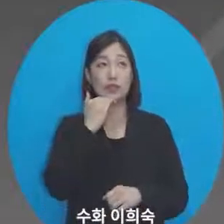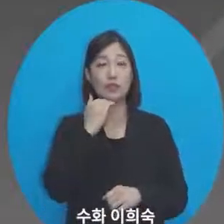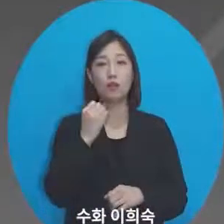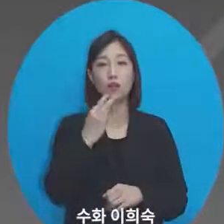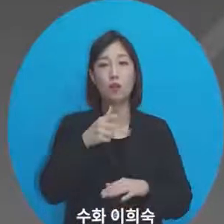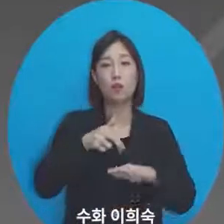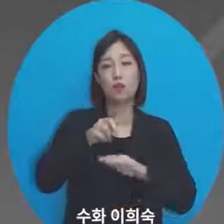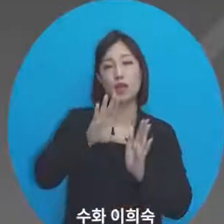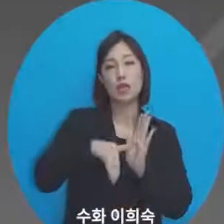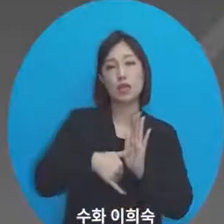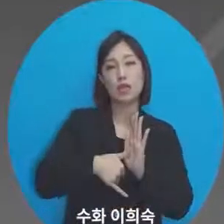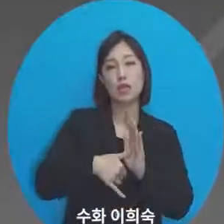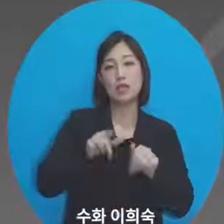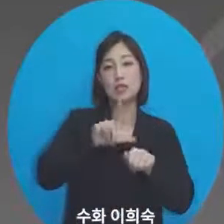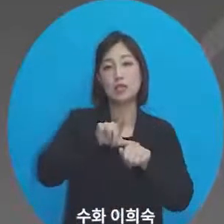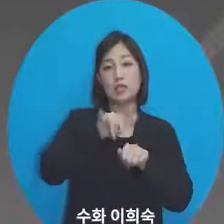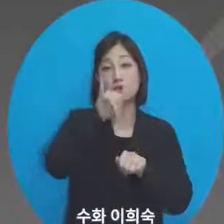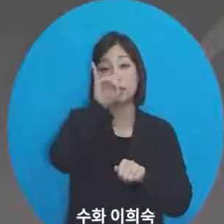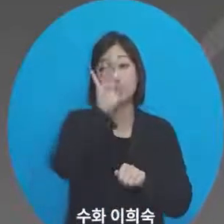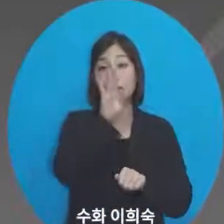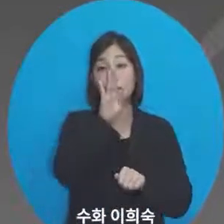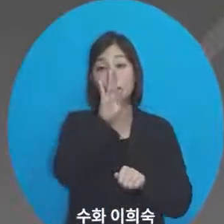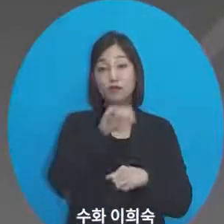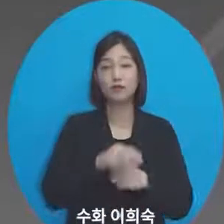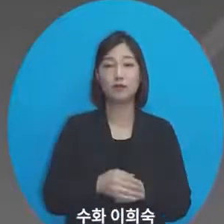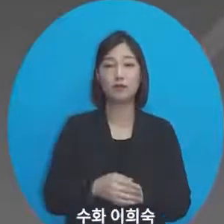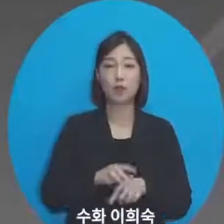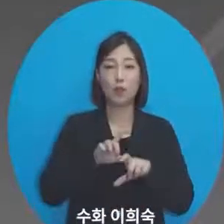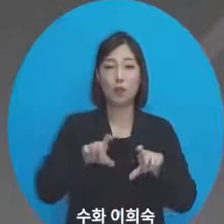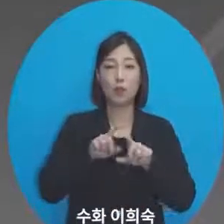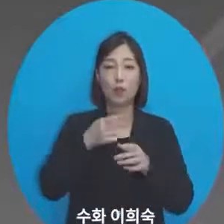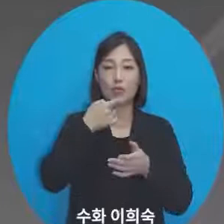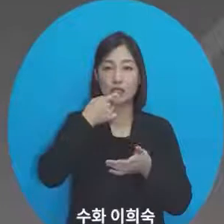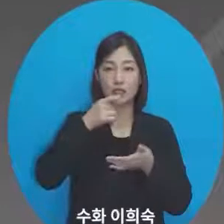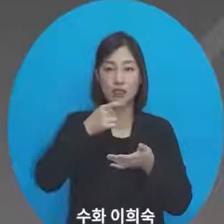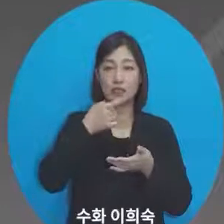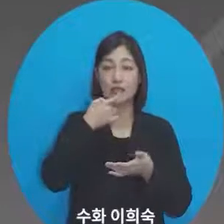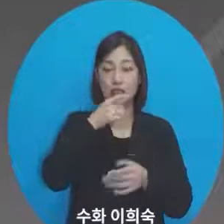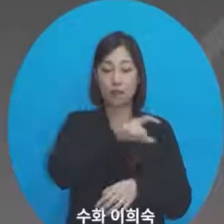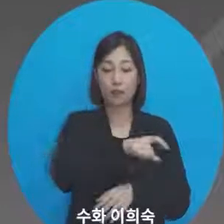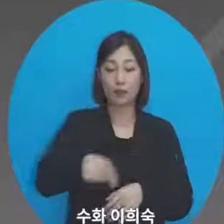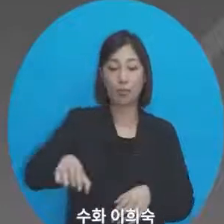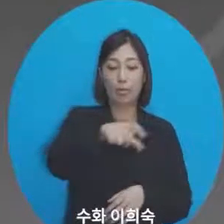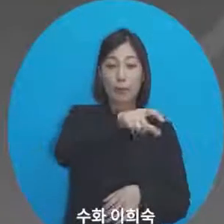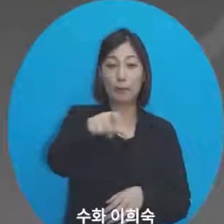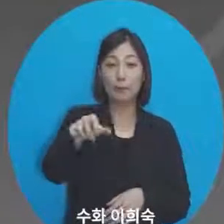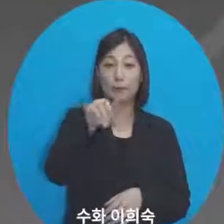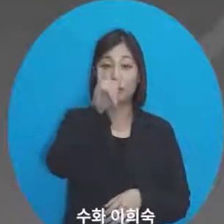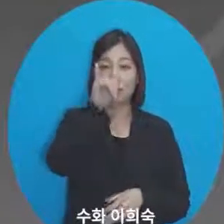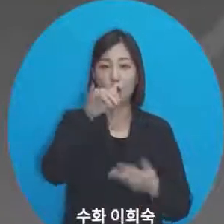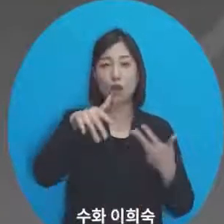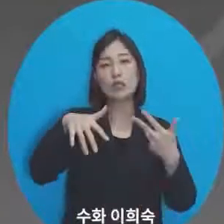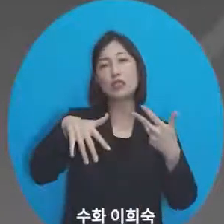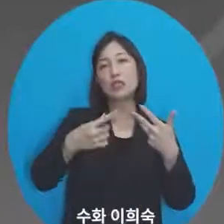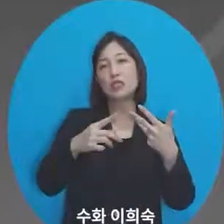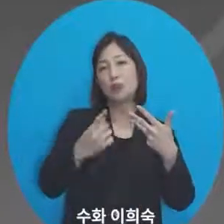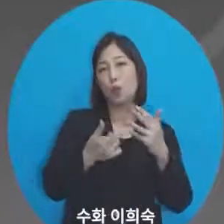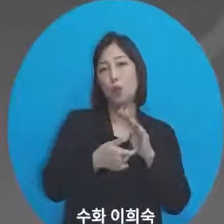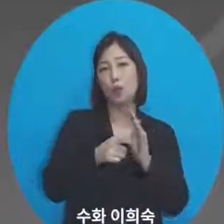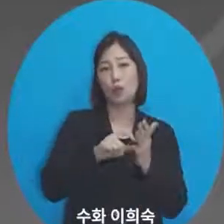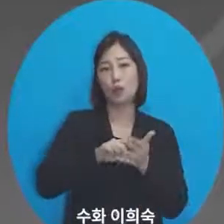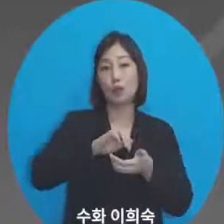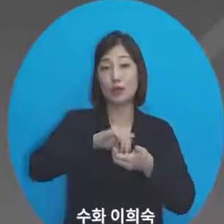합니다. 일반 횡단보도에서는 보행 진입 시간을 7초로 규정을 하고 또 횡단보도